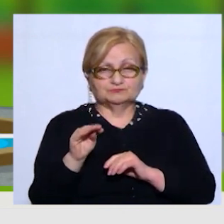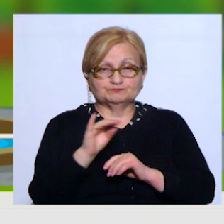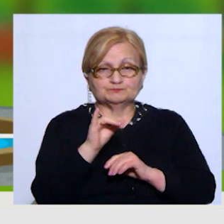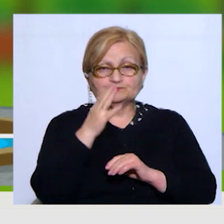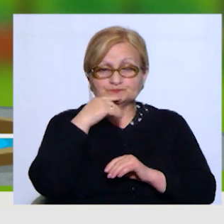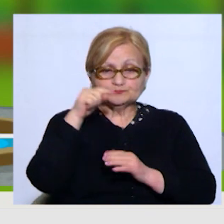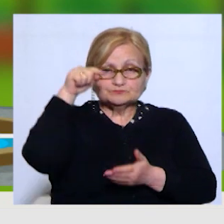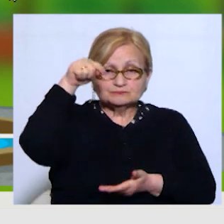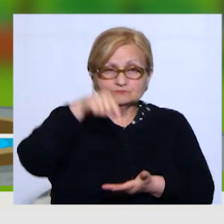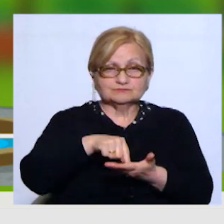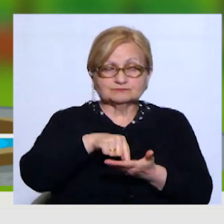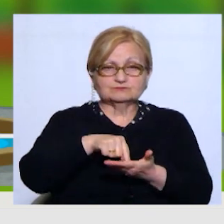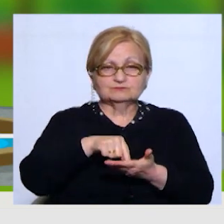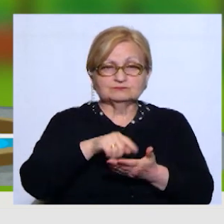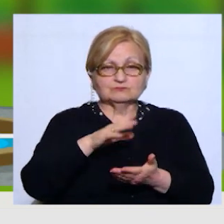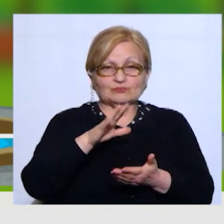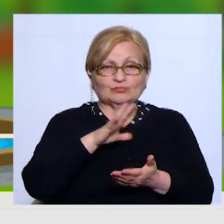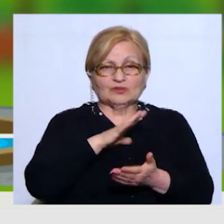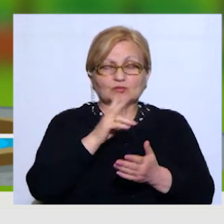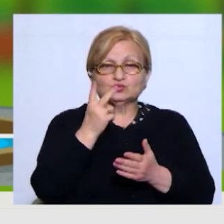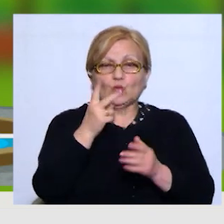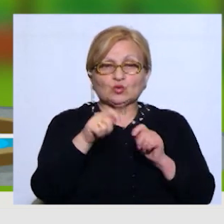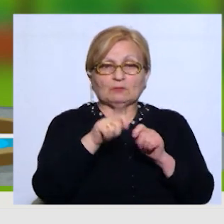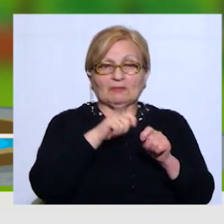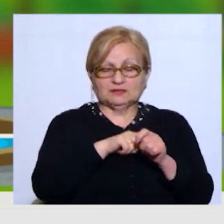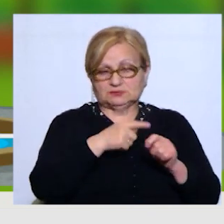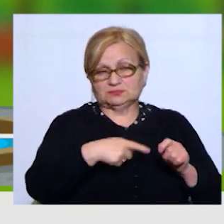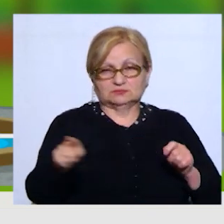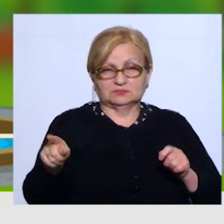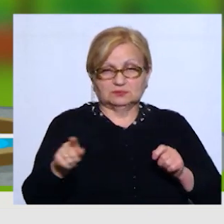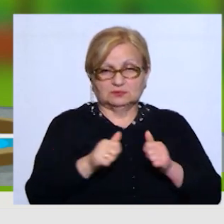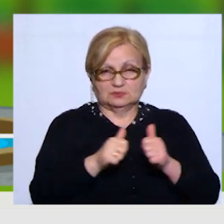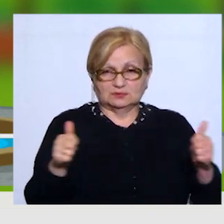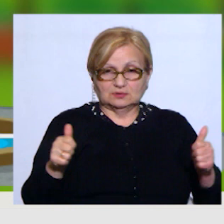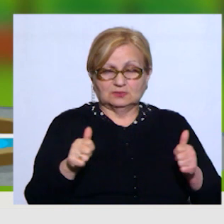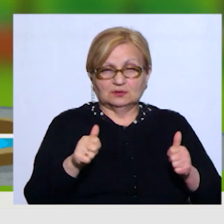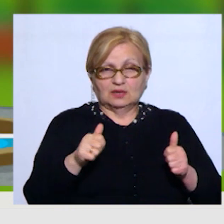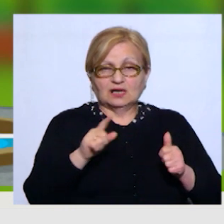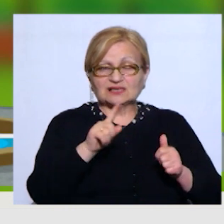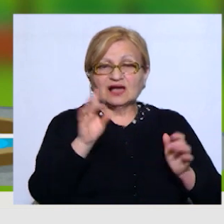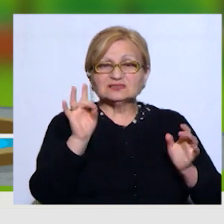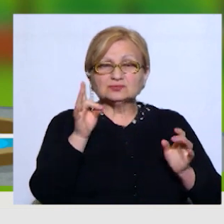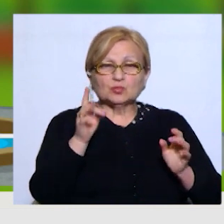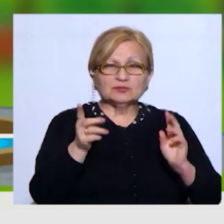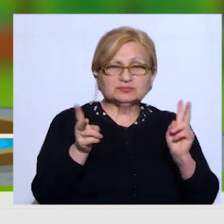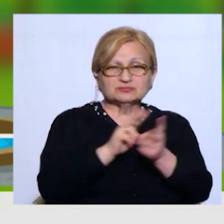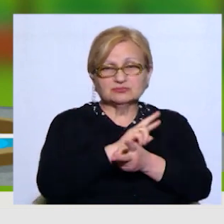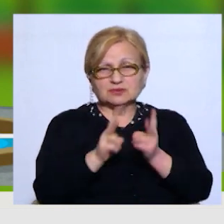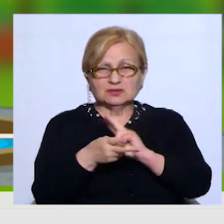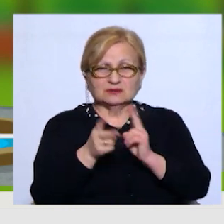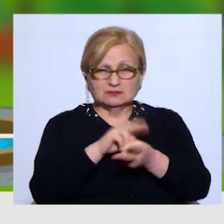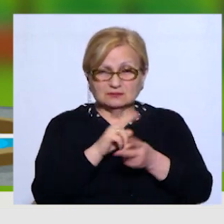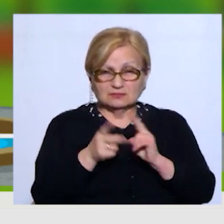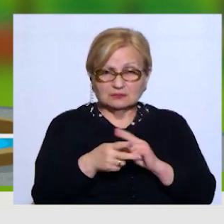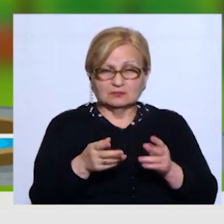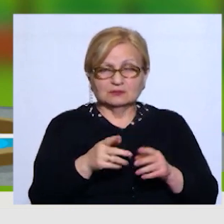წყალი დაეცეს იყოს 2 მეტრით მოცილებული, ხო? და ნახეთ გარკვეულ პარამეტრებს რო ვცვლი, აი რაღაცა პარამეტრებს რო